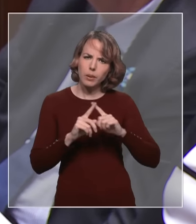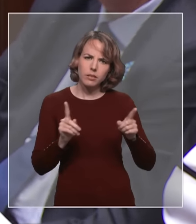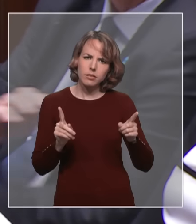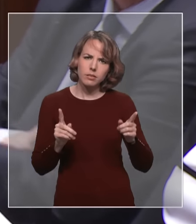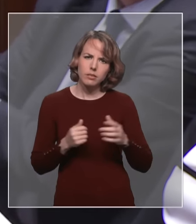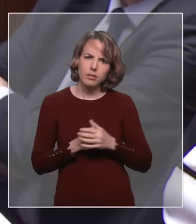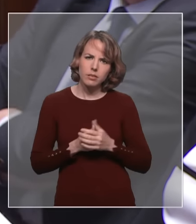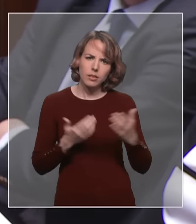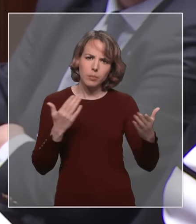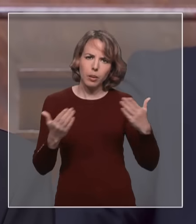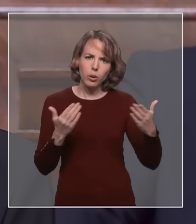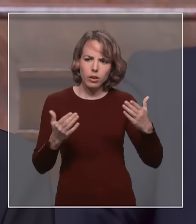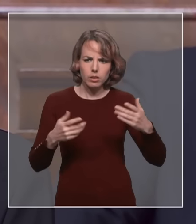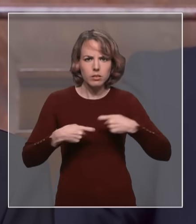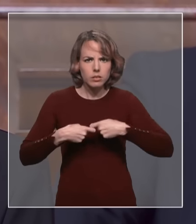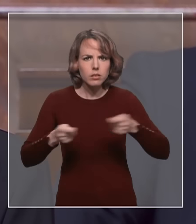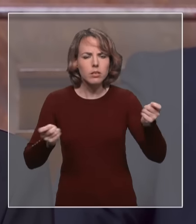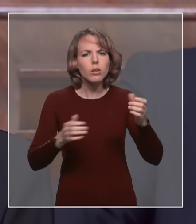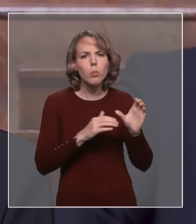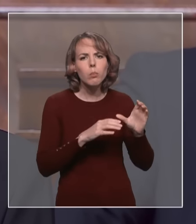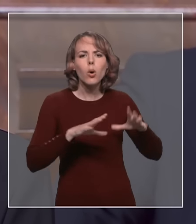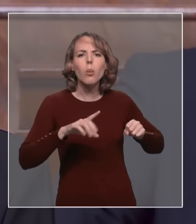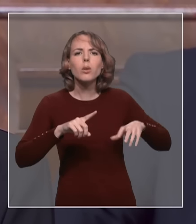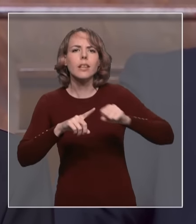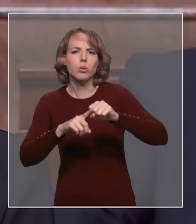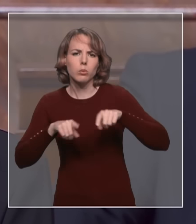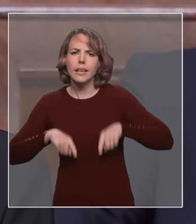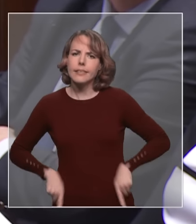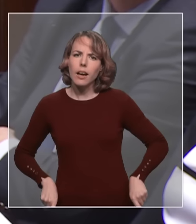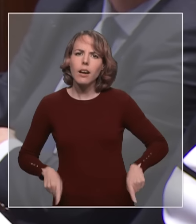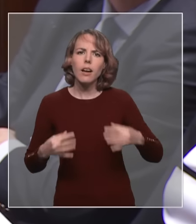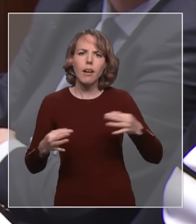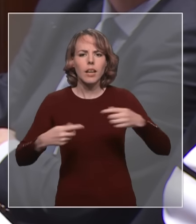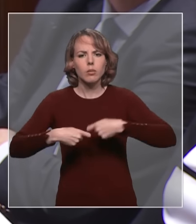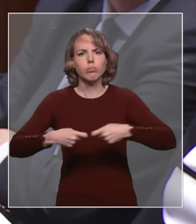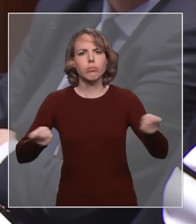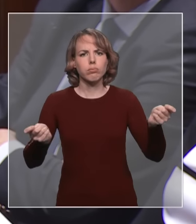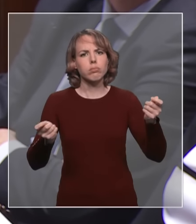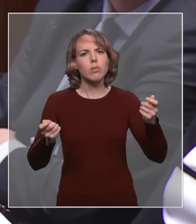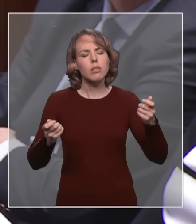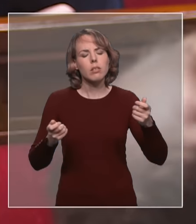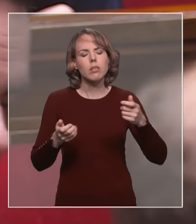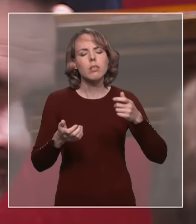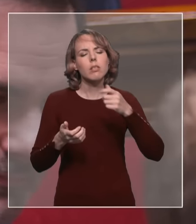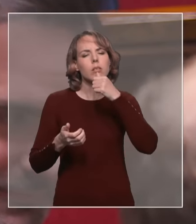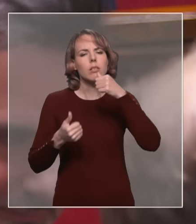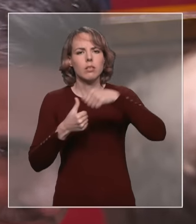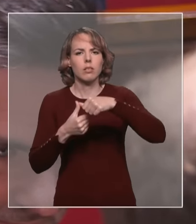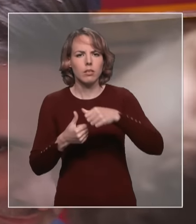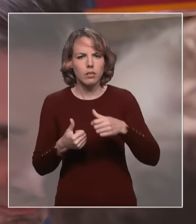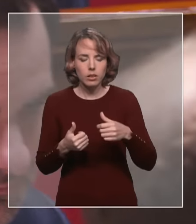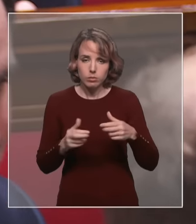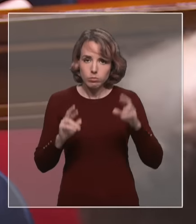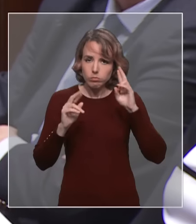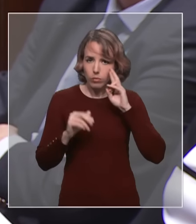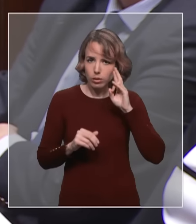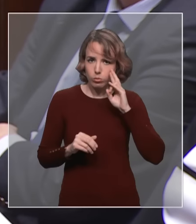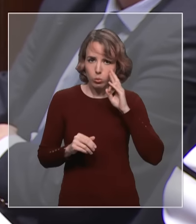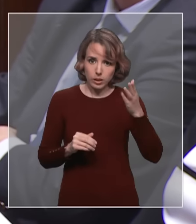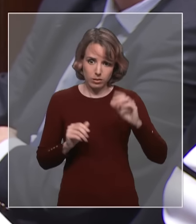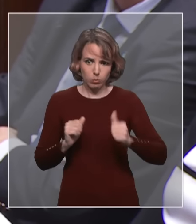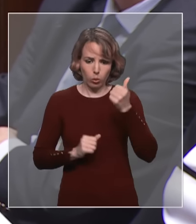l'État pour les missions de distribution postale et d'aménagement du territoire. Parce que vous avez raison de le souligner, ce sont pour beaucoup de nos compatriotes le premier